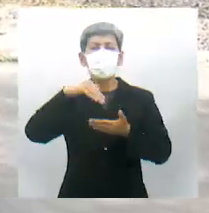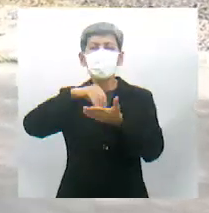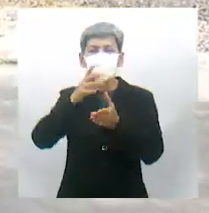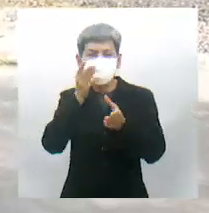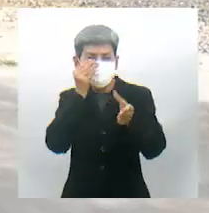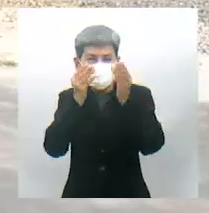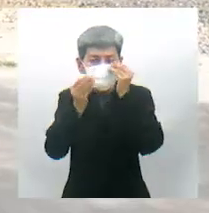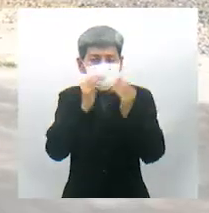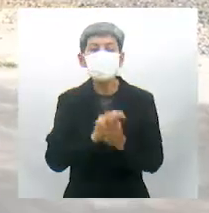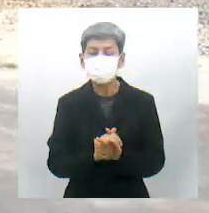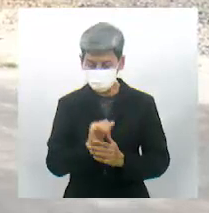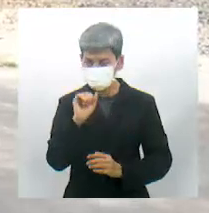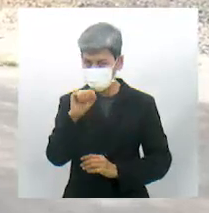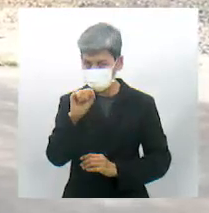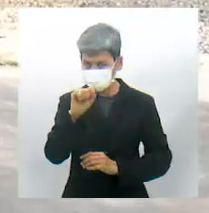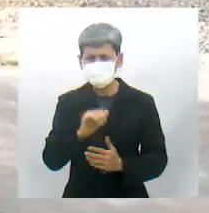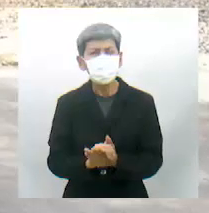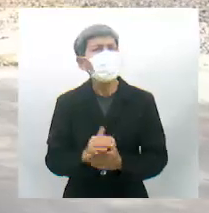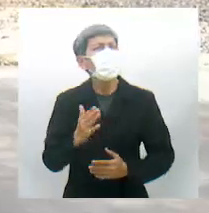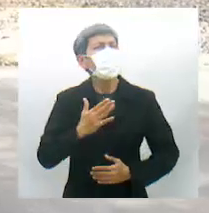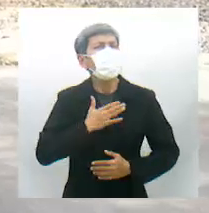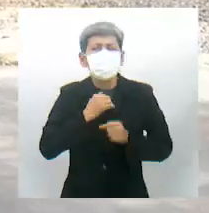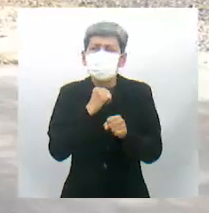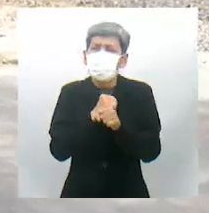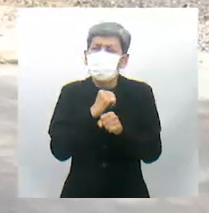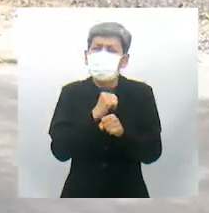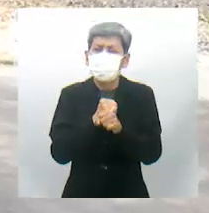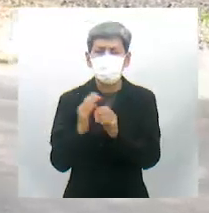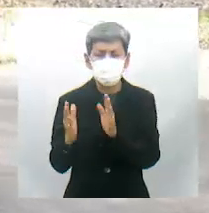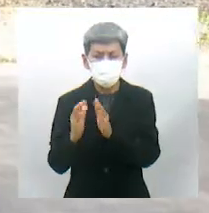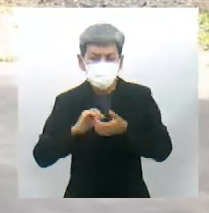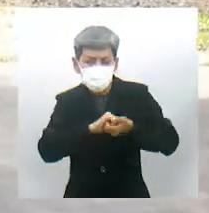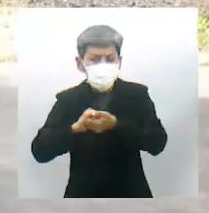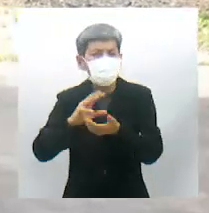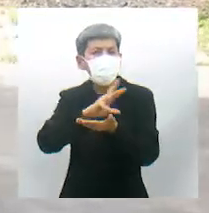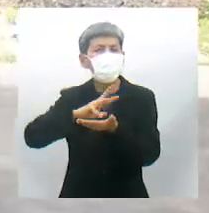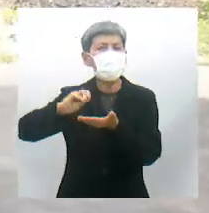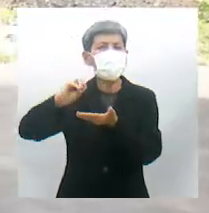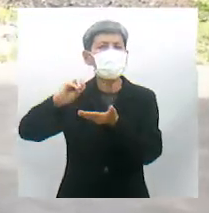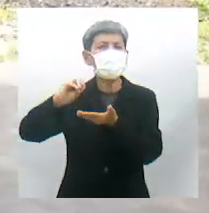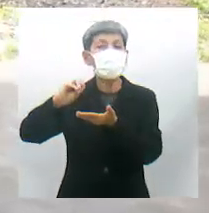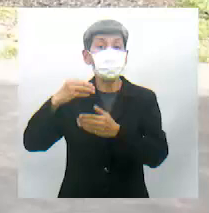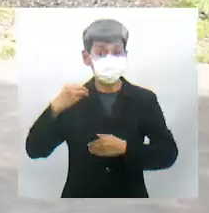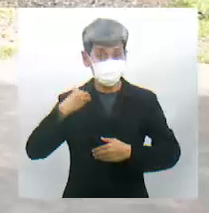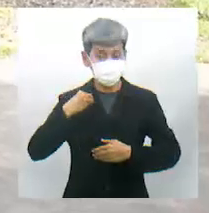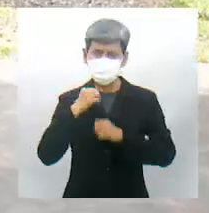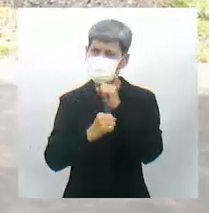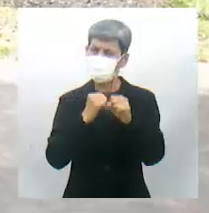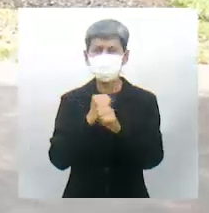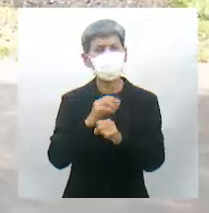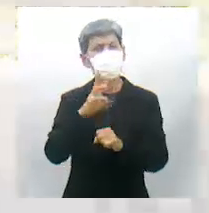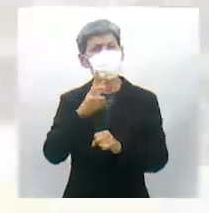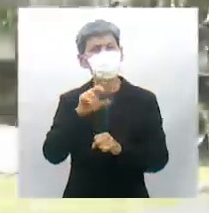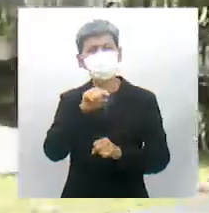การเรียนรู ้ตั้งแต่เราทำมากับมหาลัยมองเทพนะครับตั้งแต่ปี63ถึ